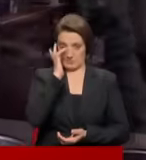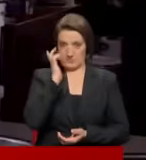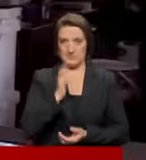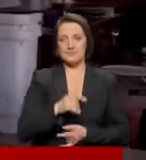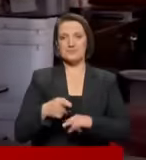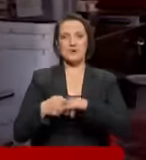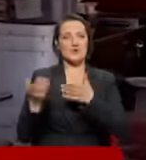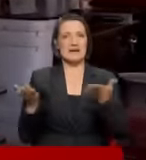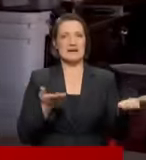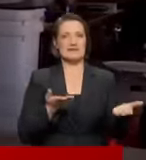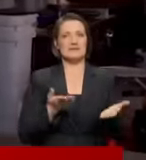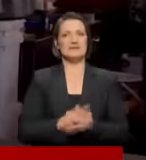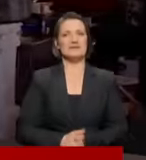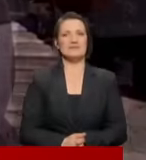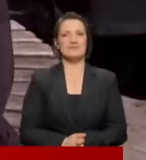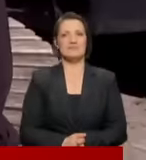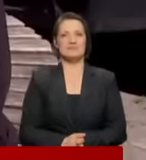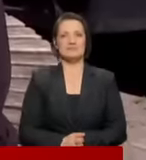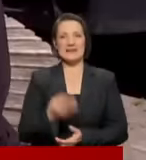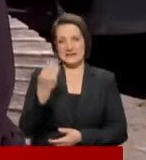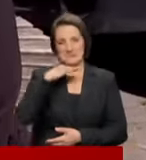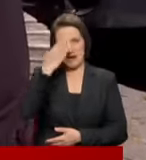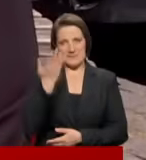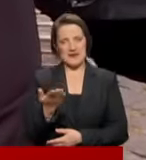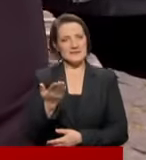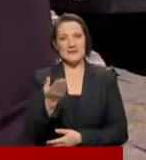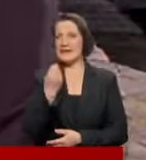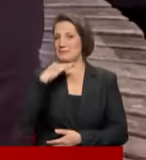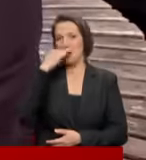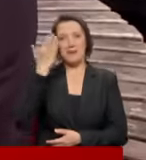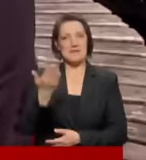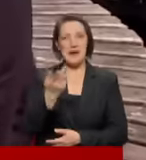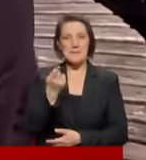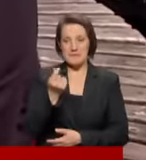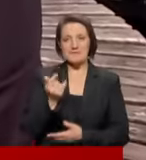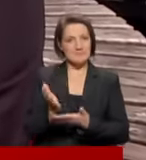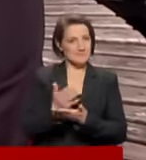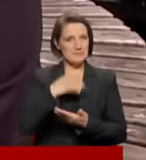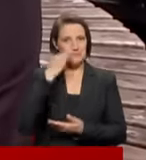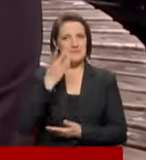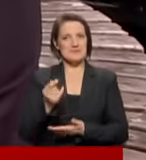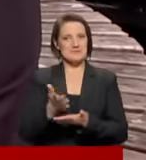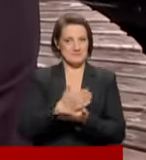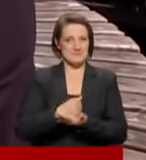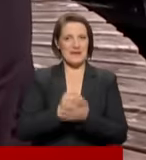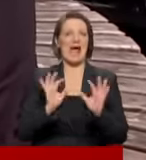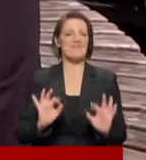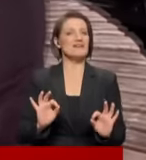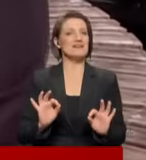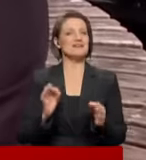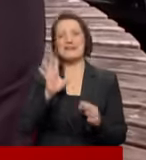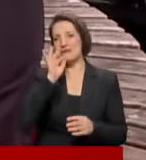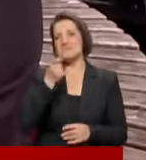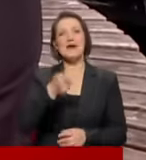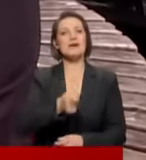Hoş geldiniz. Hoppa! İyi bayramlar. İyi bayramlar. Harçlık topladın mı? Evet. Kimler